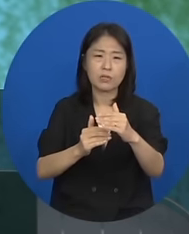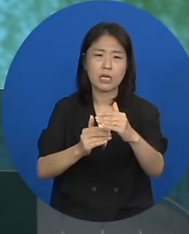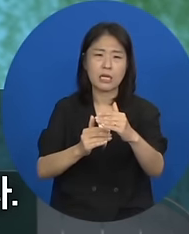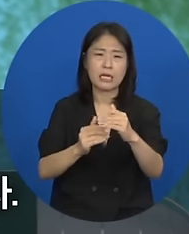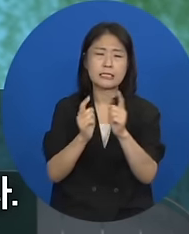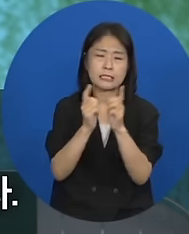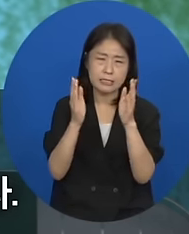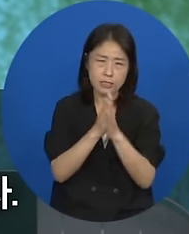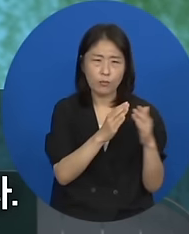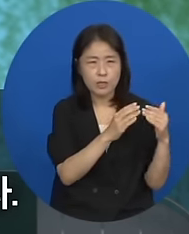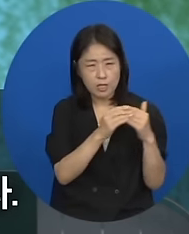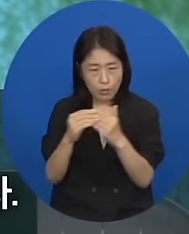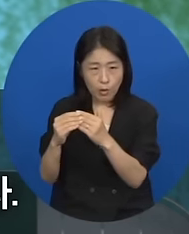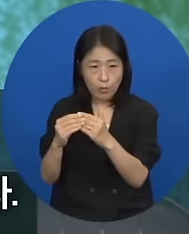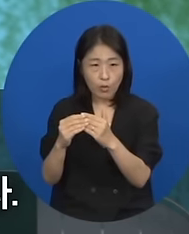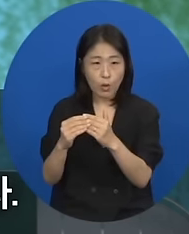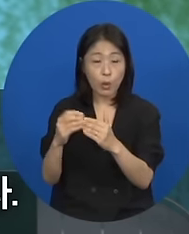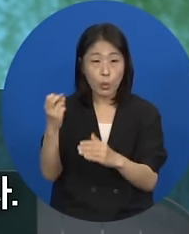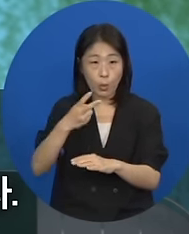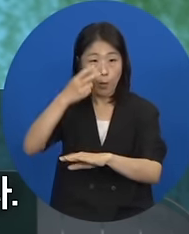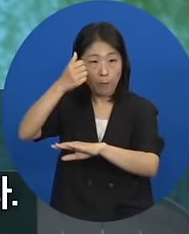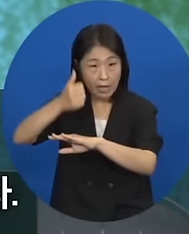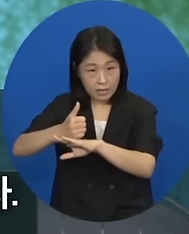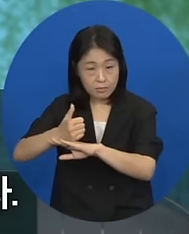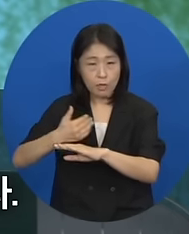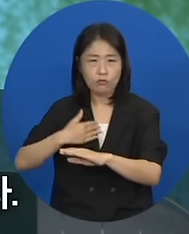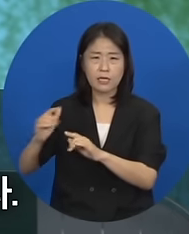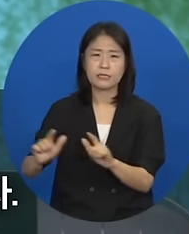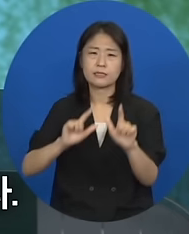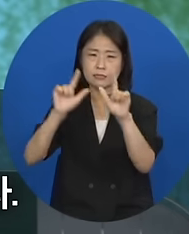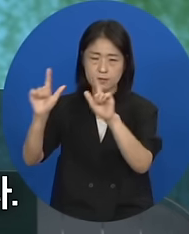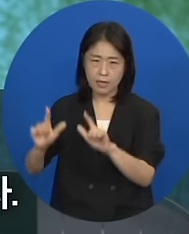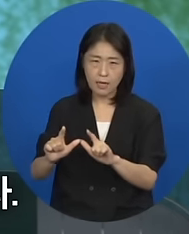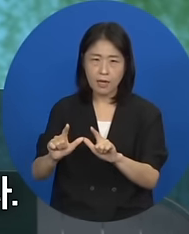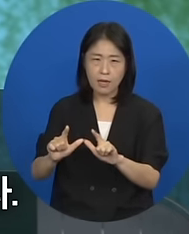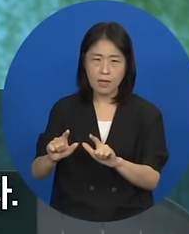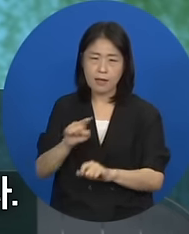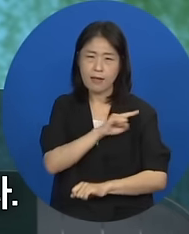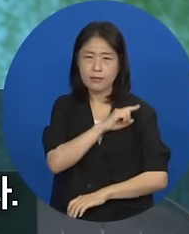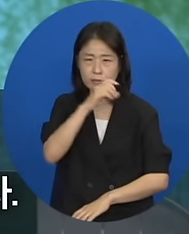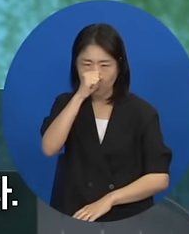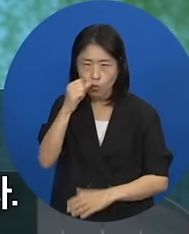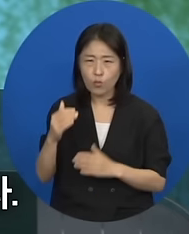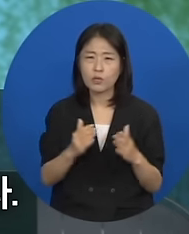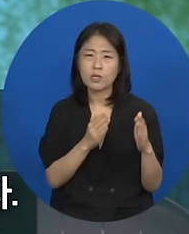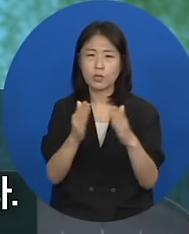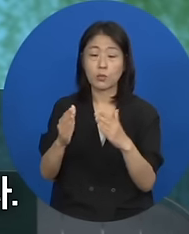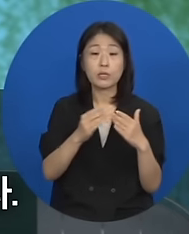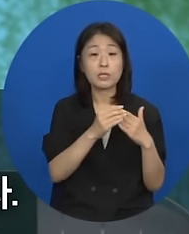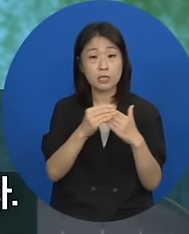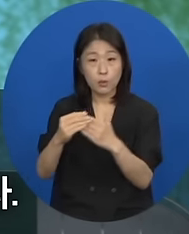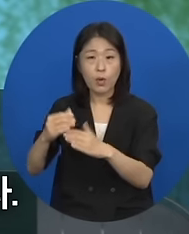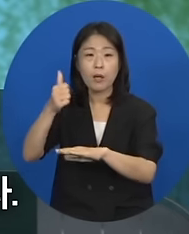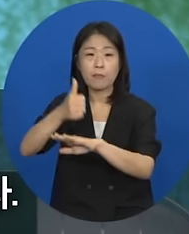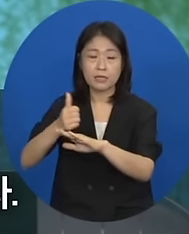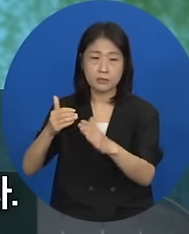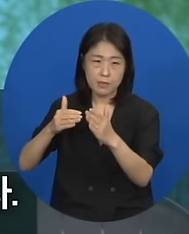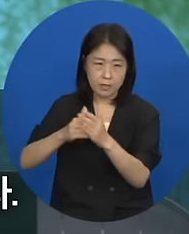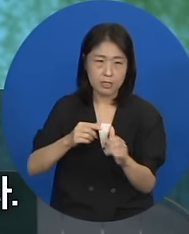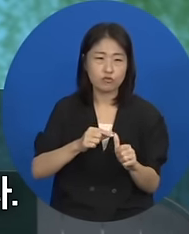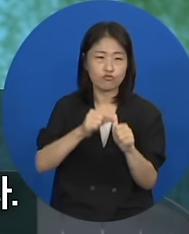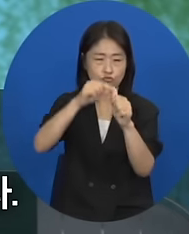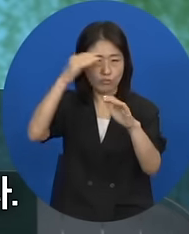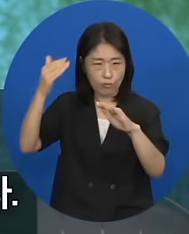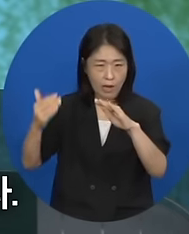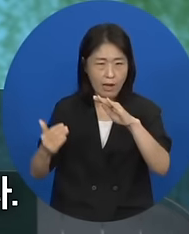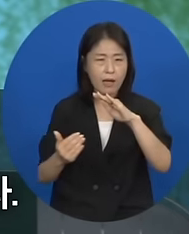기억하고 한의 마지막과 우리의 삶을 마지막에 종적으로 가장 선한 길로 이심 마지막까지 구원을